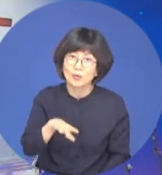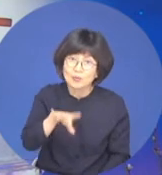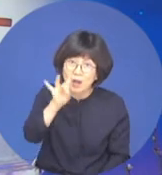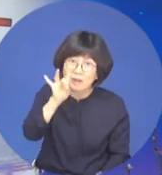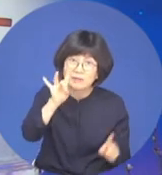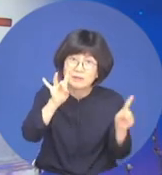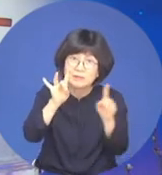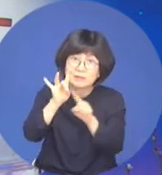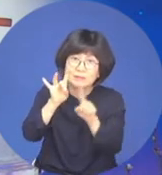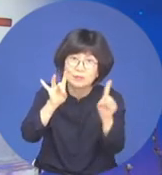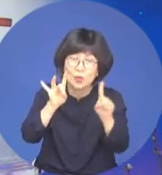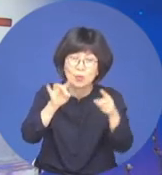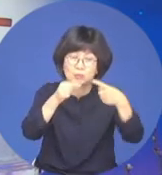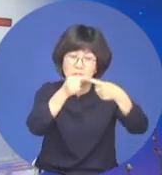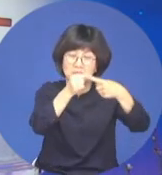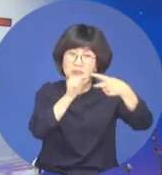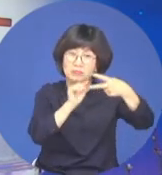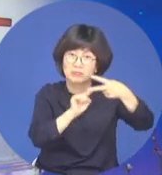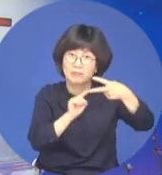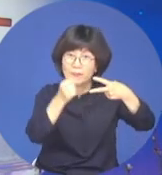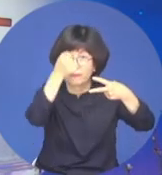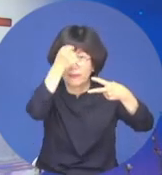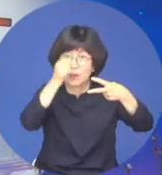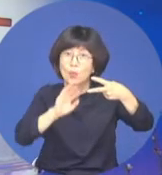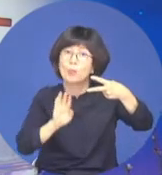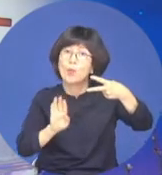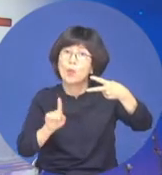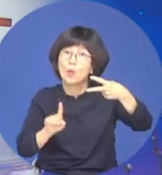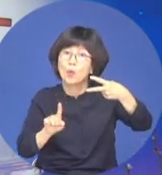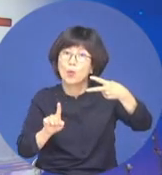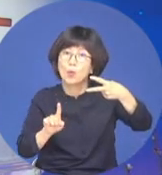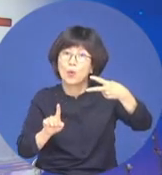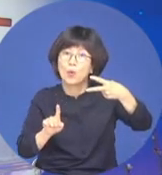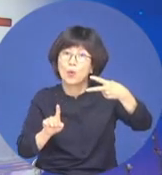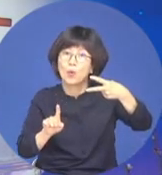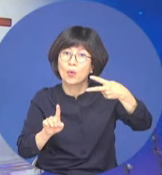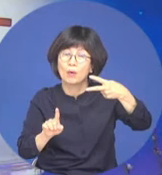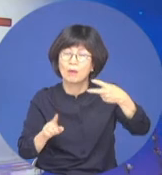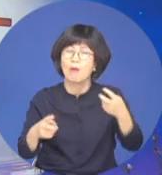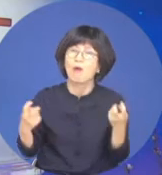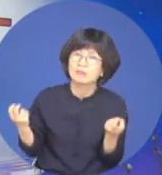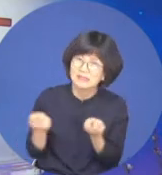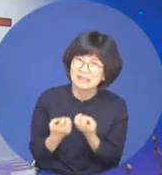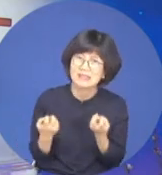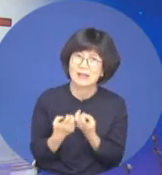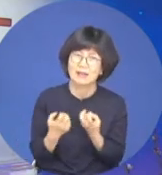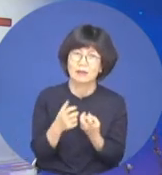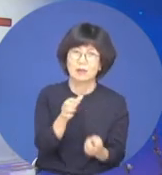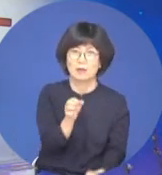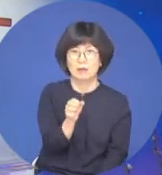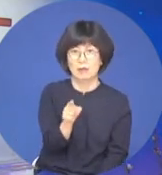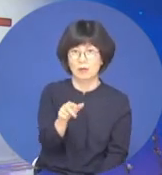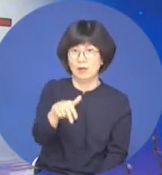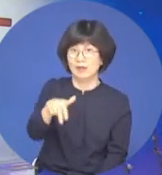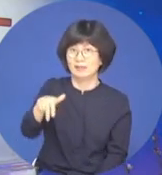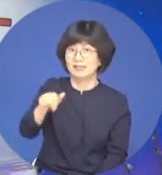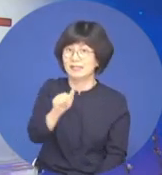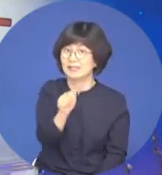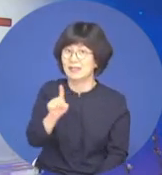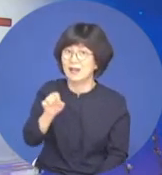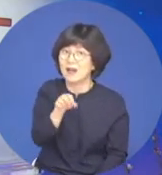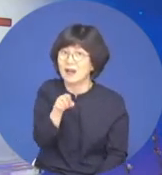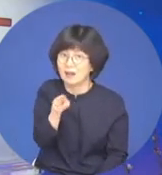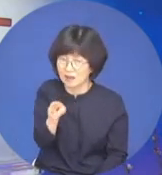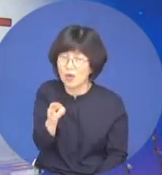번째 기도, 두 번째 기도는 뭡니까? 그 중심 언어 중에 하나가 어찌하여예요. 어찌하여. 히브리어로 람마라고 하는 말인데,